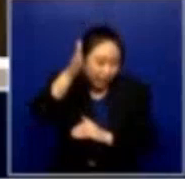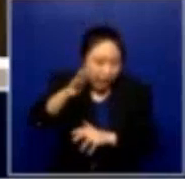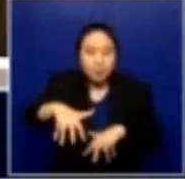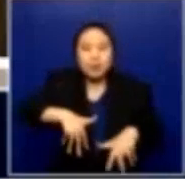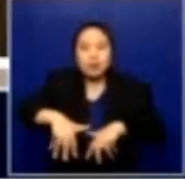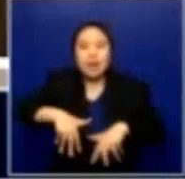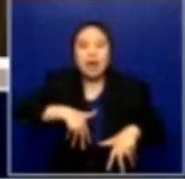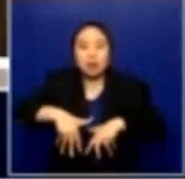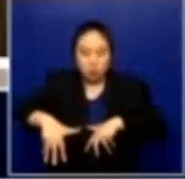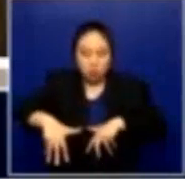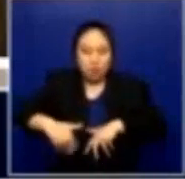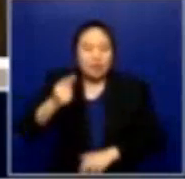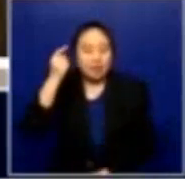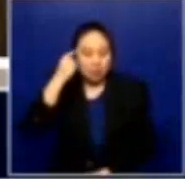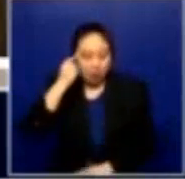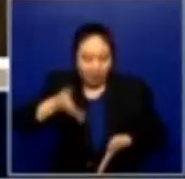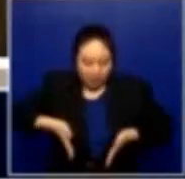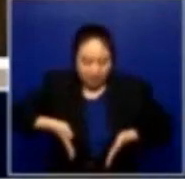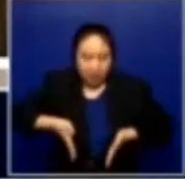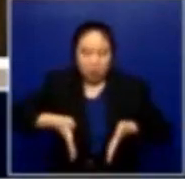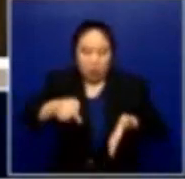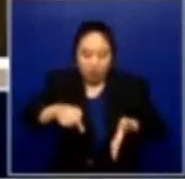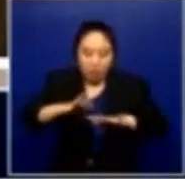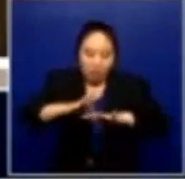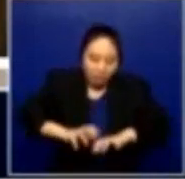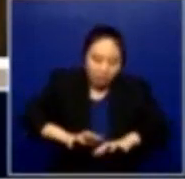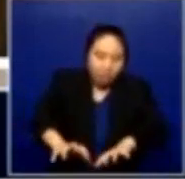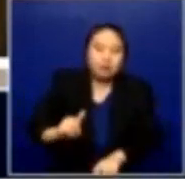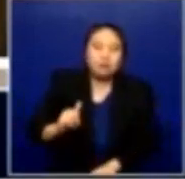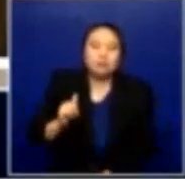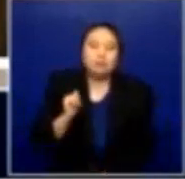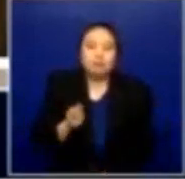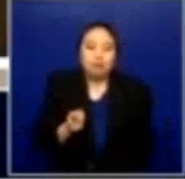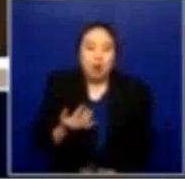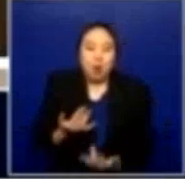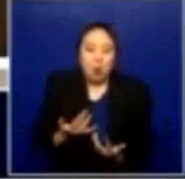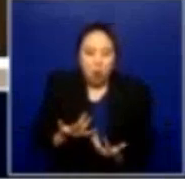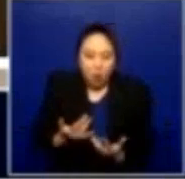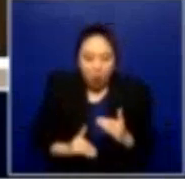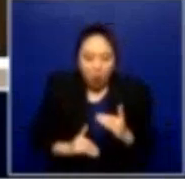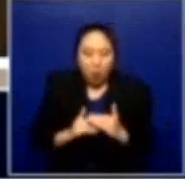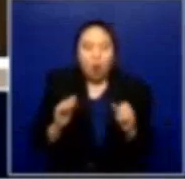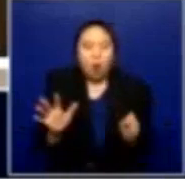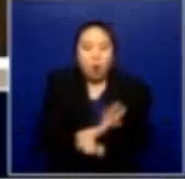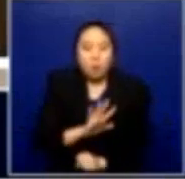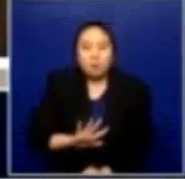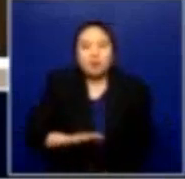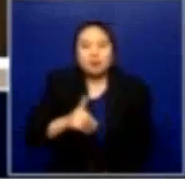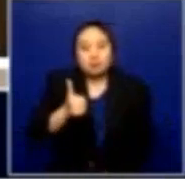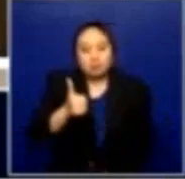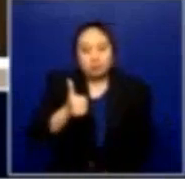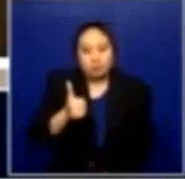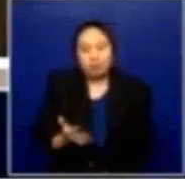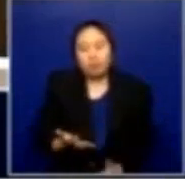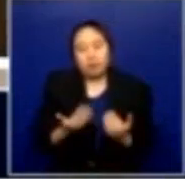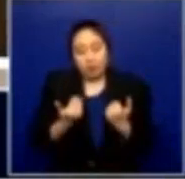างจังหวัดก็คงจะได้ใช้ถนนที่มีสภาพชำรุดทรุดโทรมแบบนี้ถึงจะครบและดีขึ้นท่านประธานครับผม